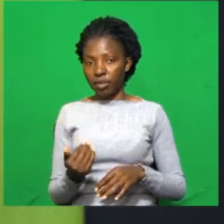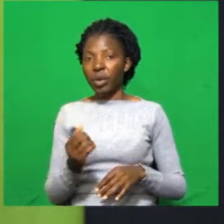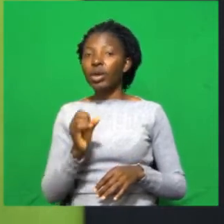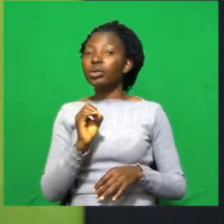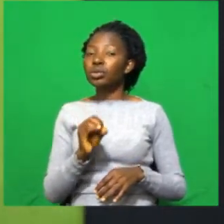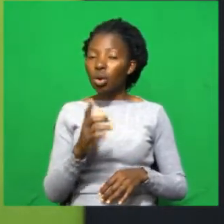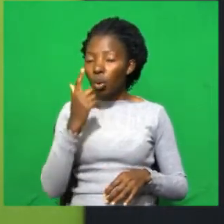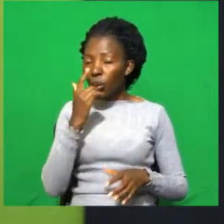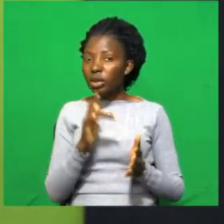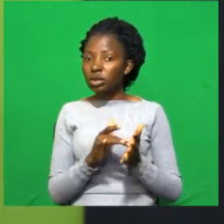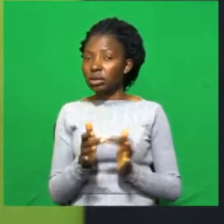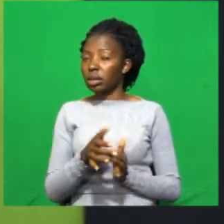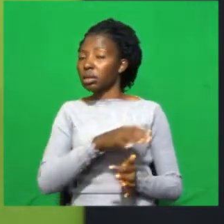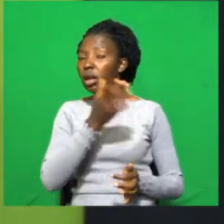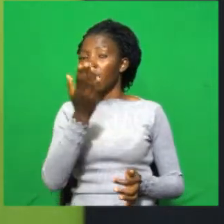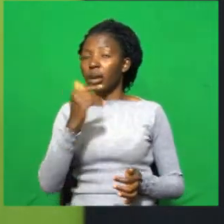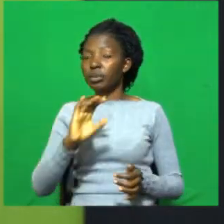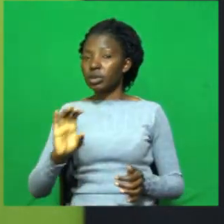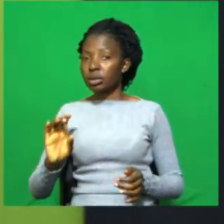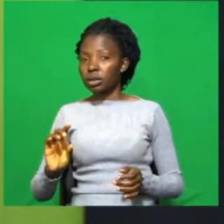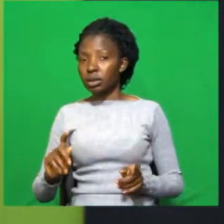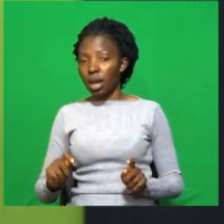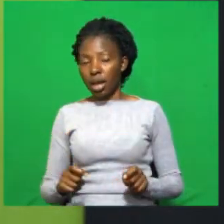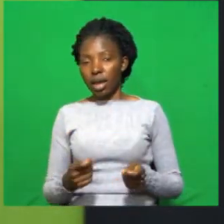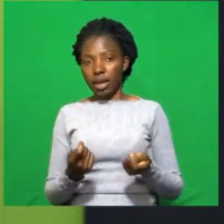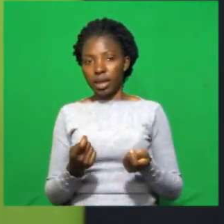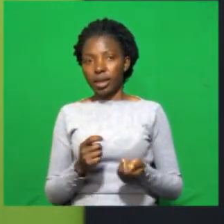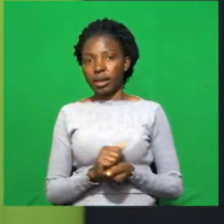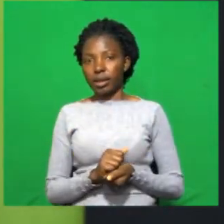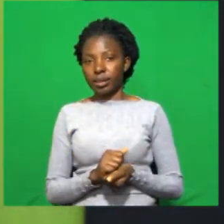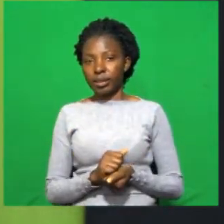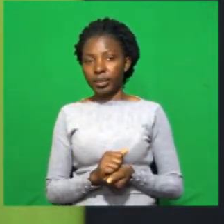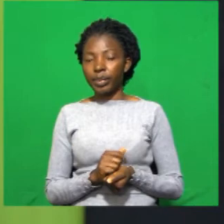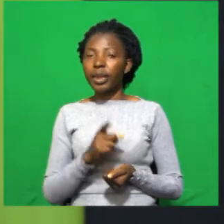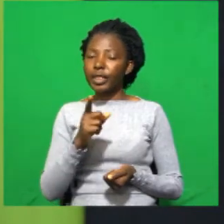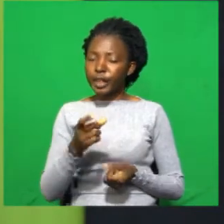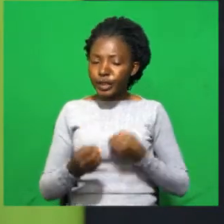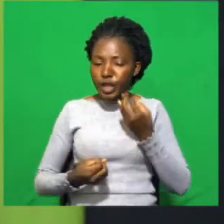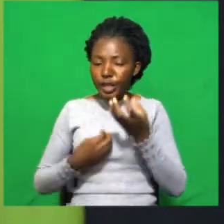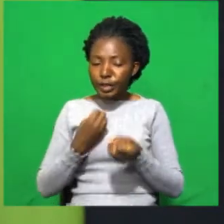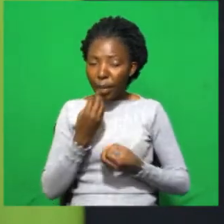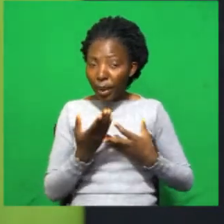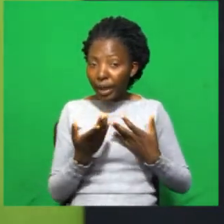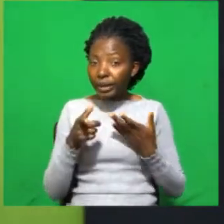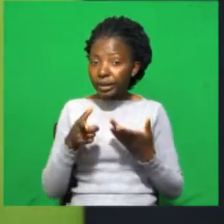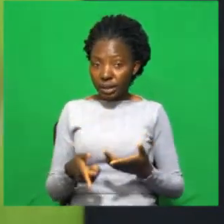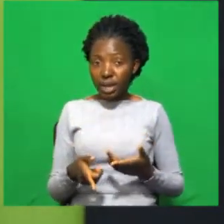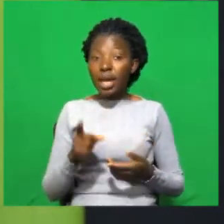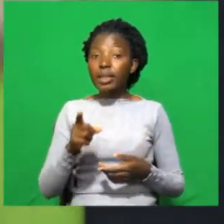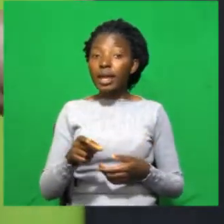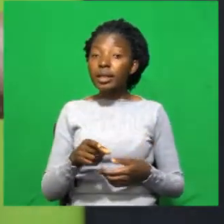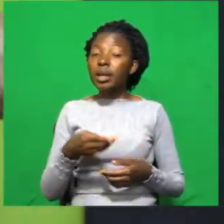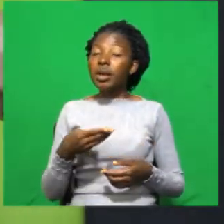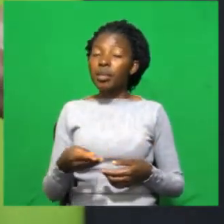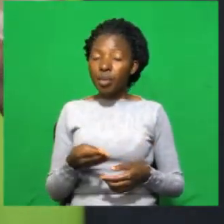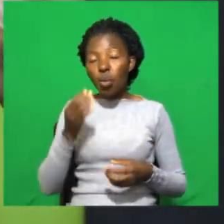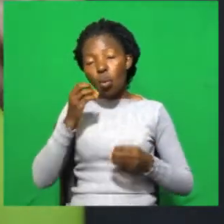panonzi pakuuya kwaKristu kana kuti the second coming of Christ, ndo iri kutotsanangurwa iyoyo kunzi vari